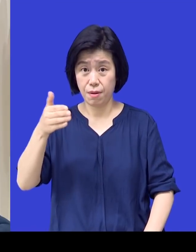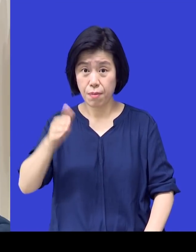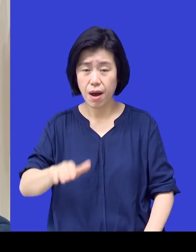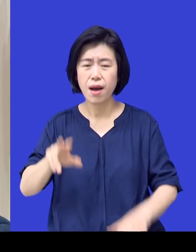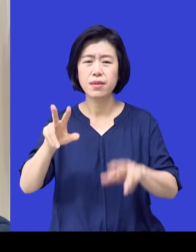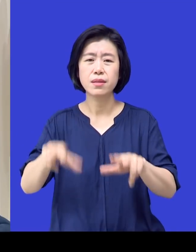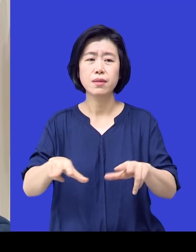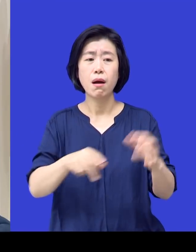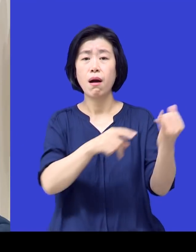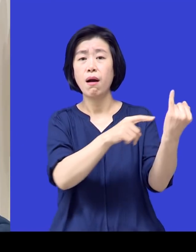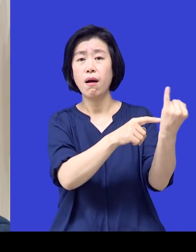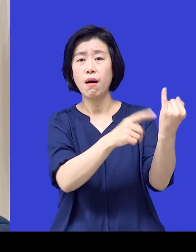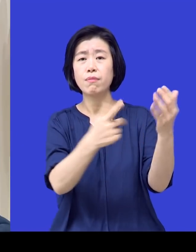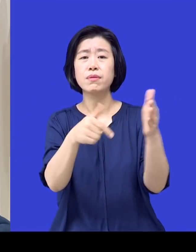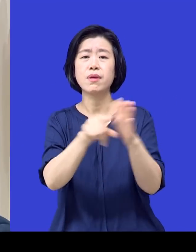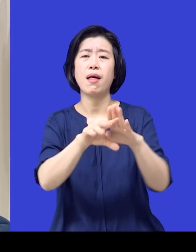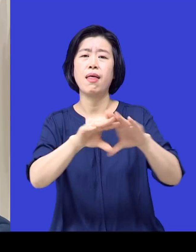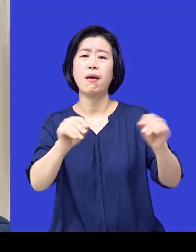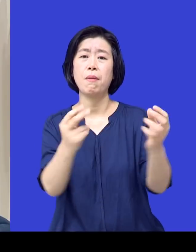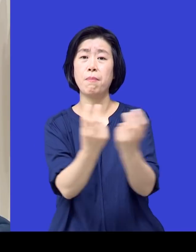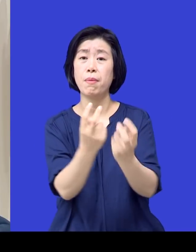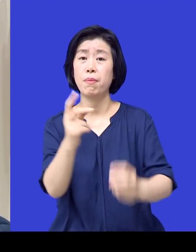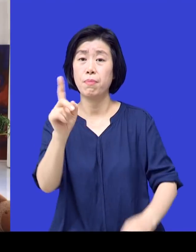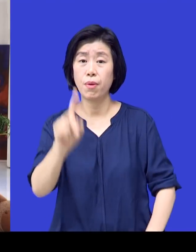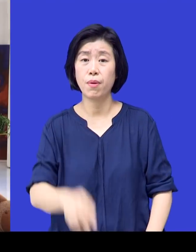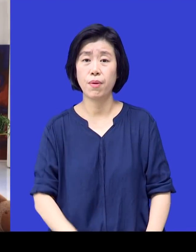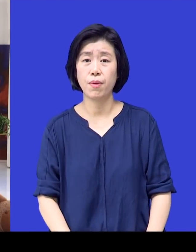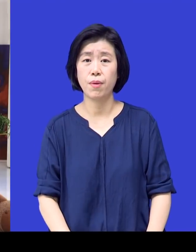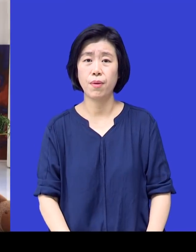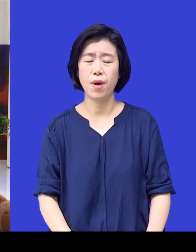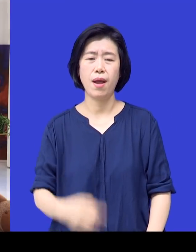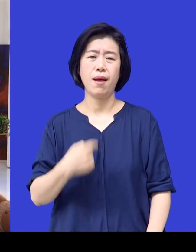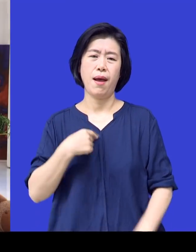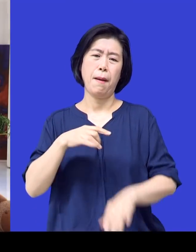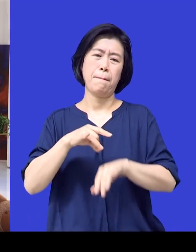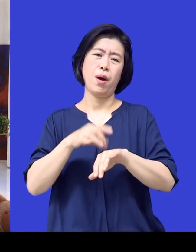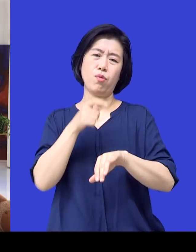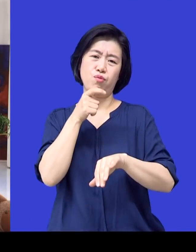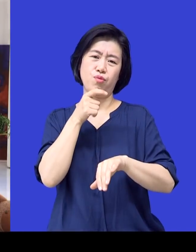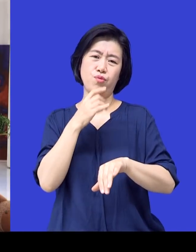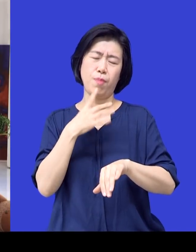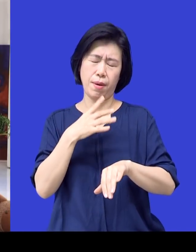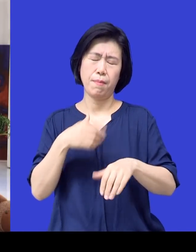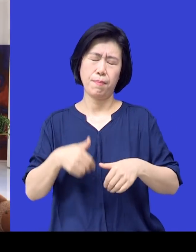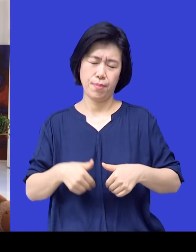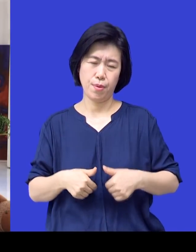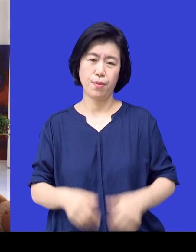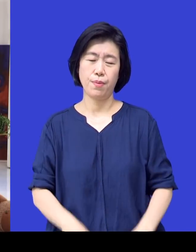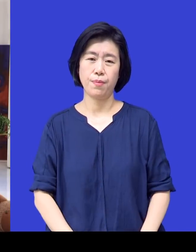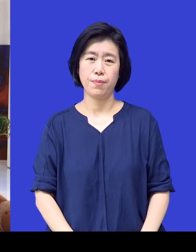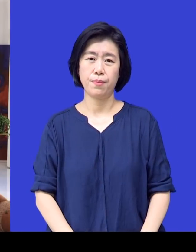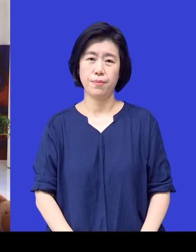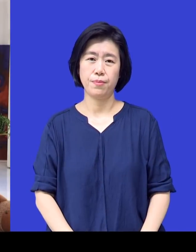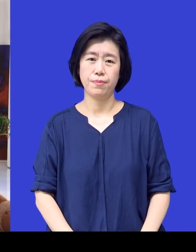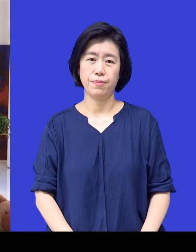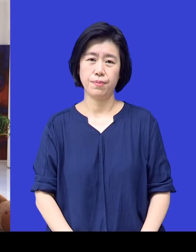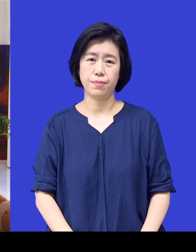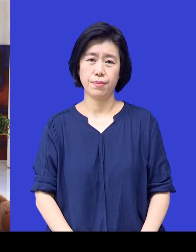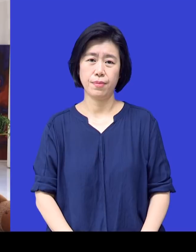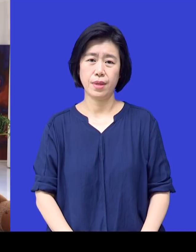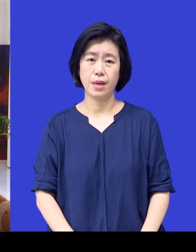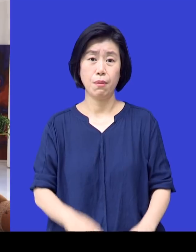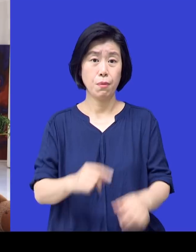목사님의 골수가 들어갔기 때문에 다른 사람의 것은 이제 안 되고. 됩니다. 아, 그 친구가. 근데 이 아이는 지금 방법이